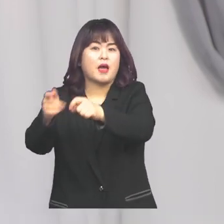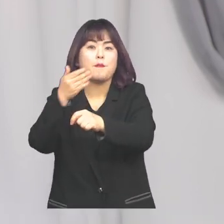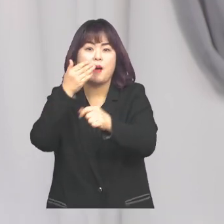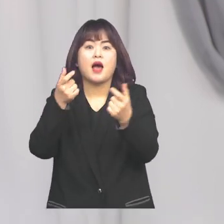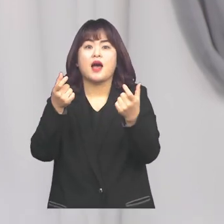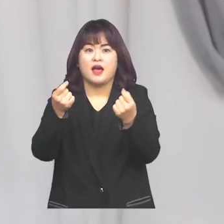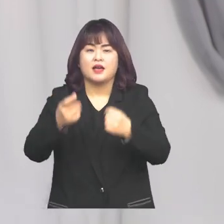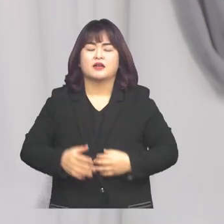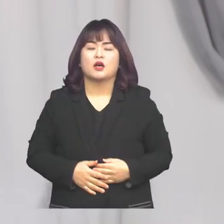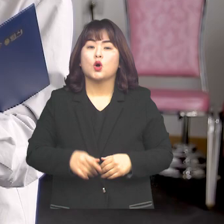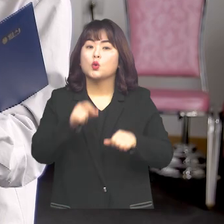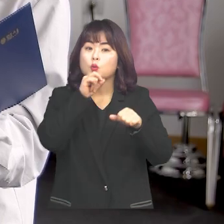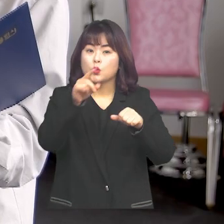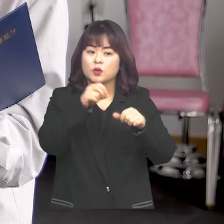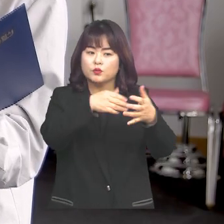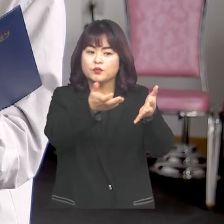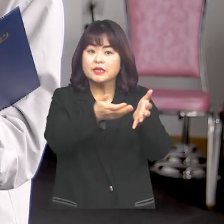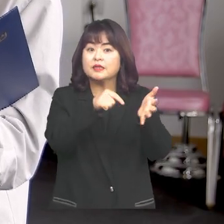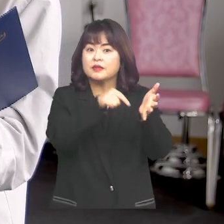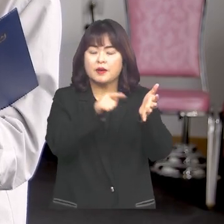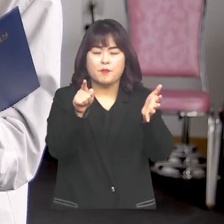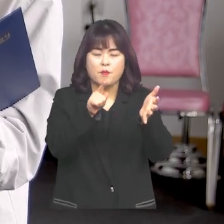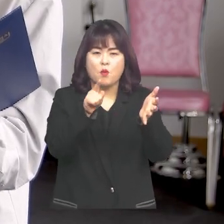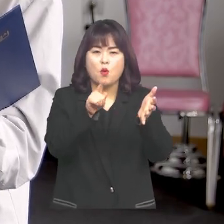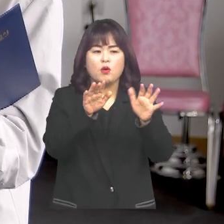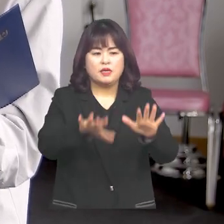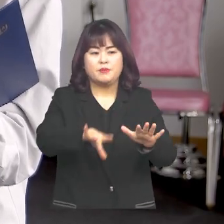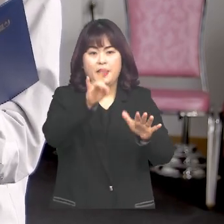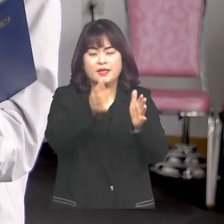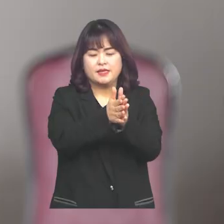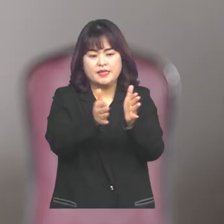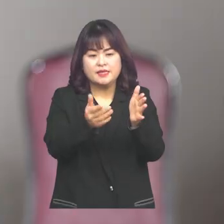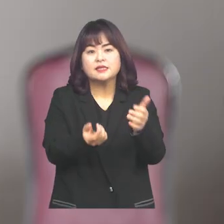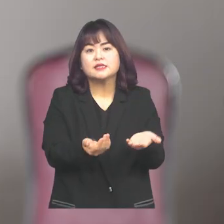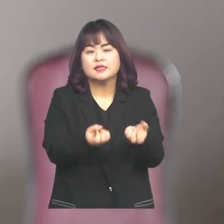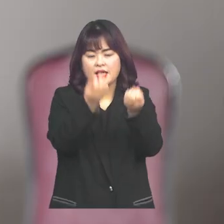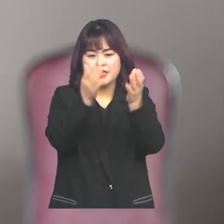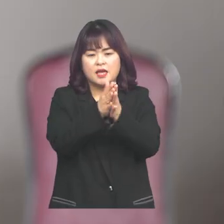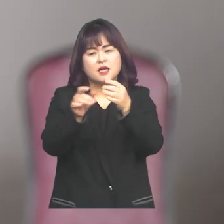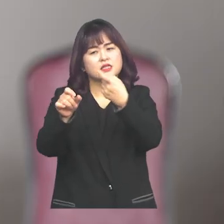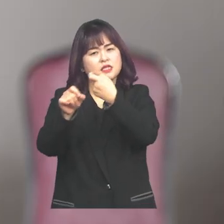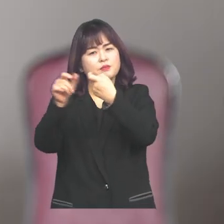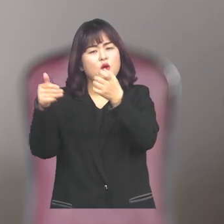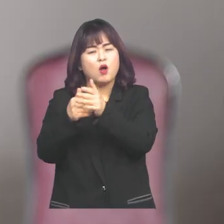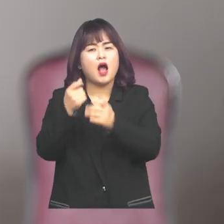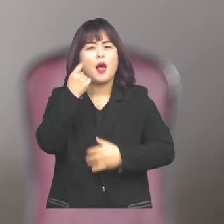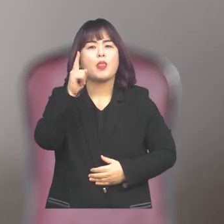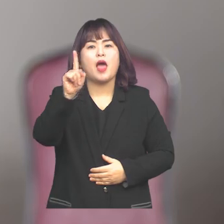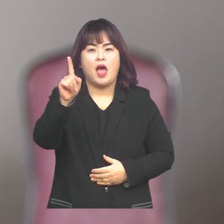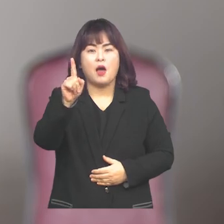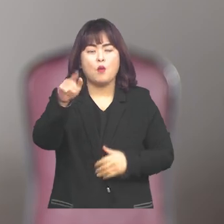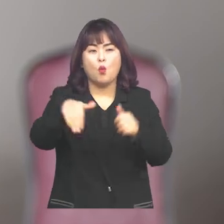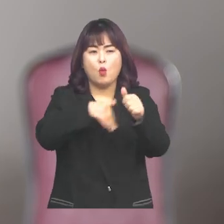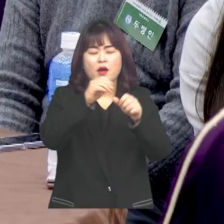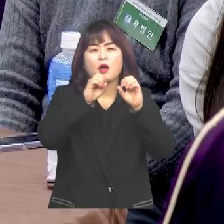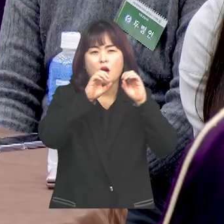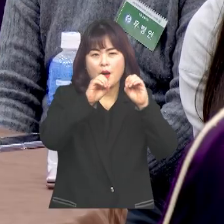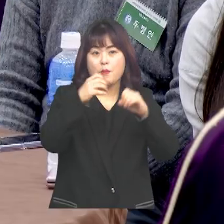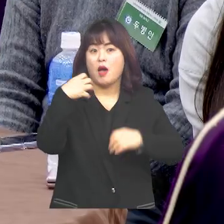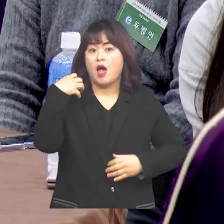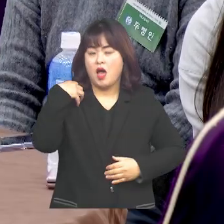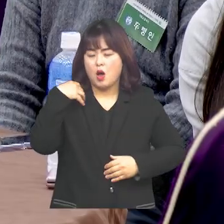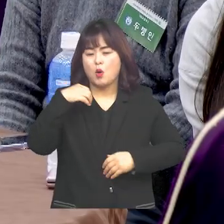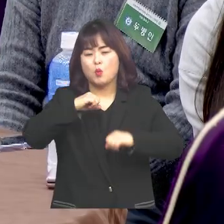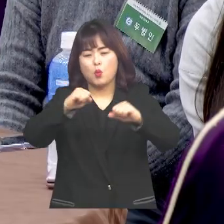실천하고. 용인 에코 조화용은 이날 발대식을 시작으로 오는 11월까지 매월 주제별로 환경 캠페인,